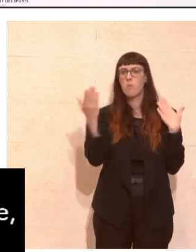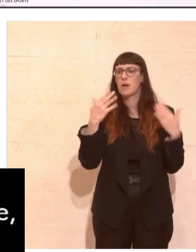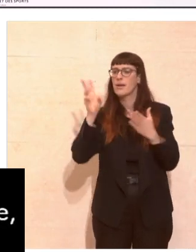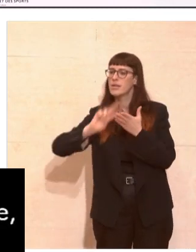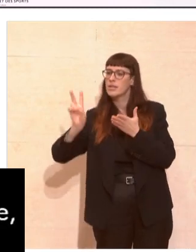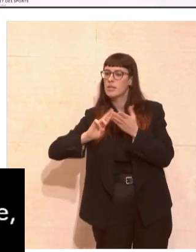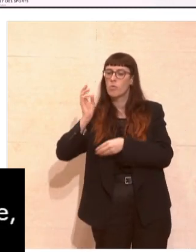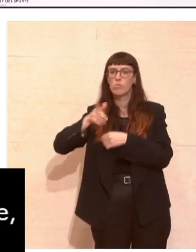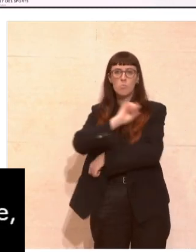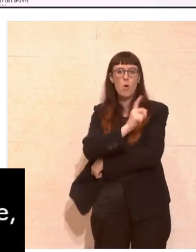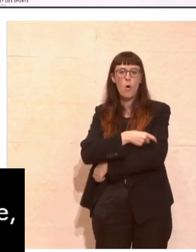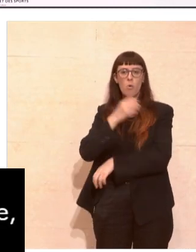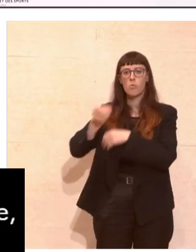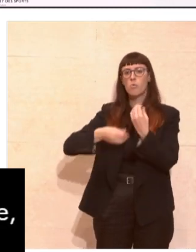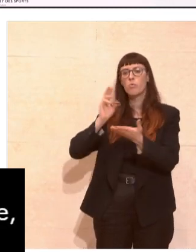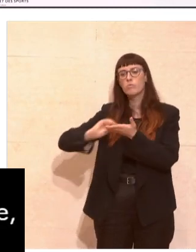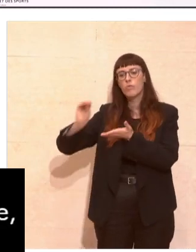du sport.